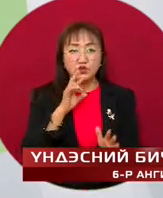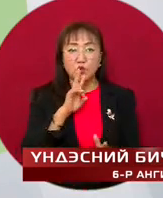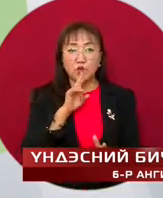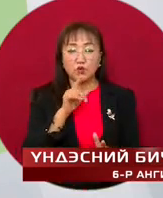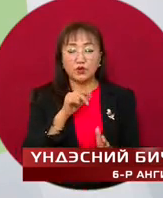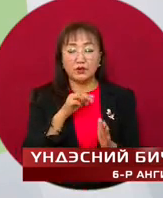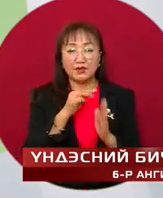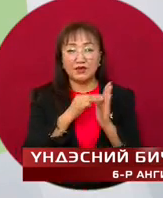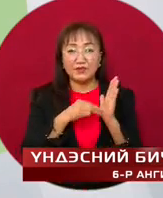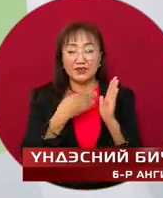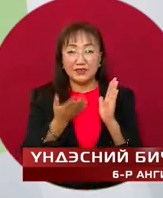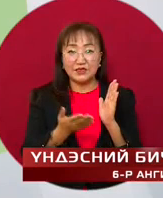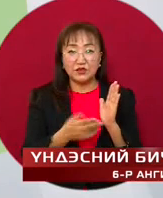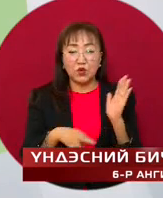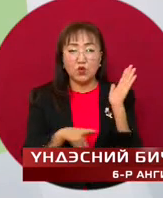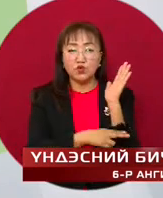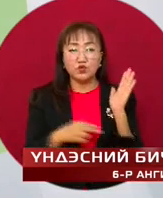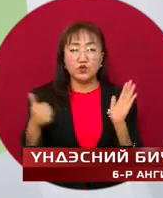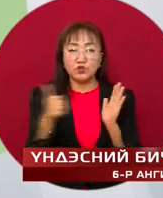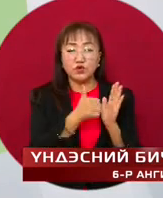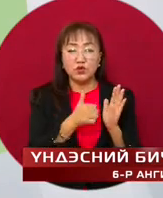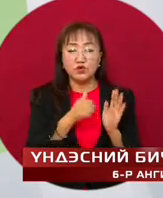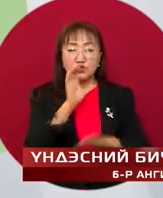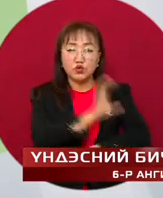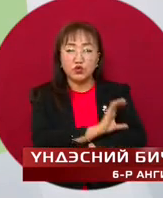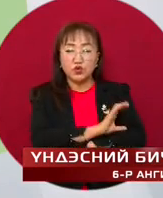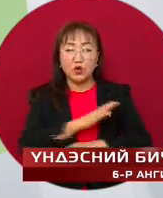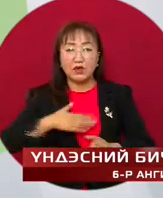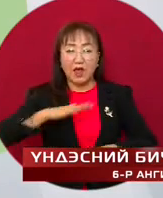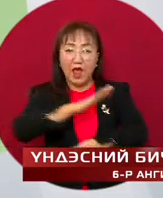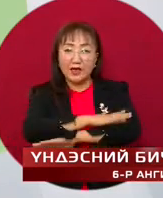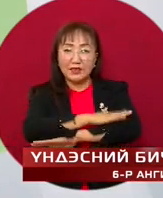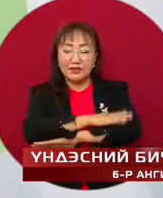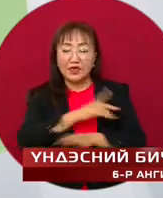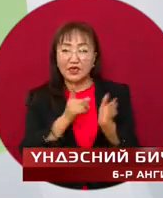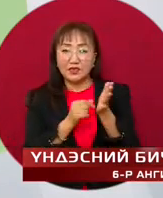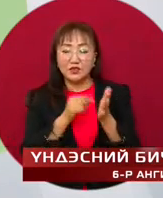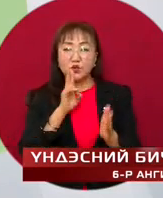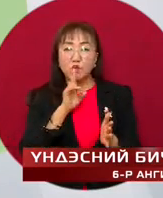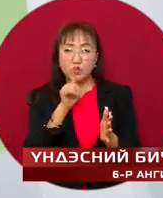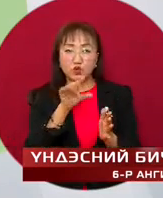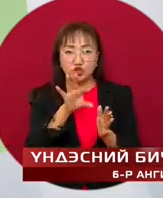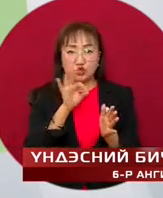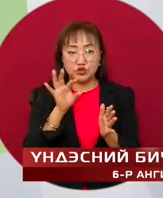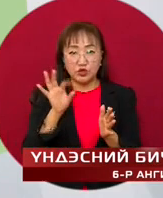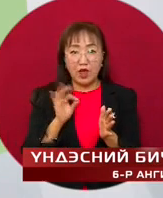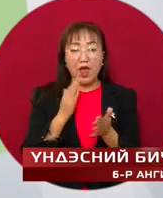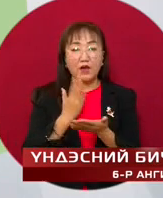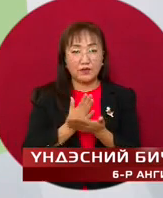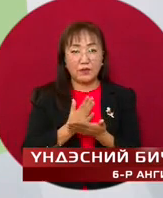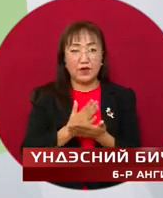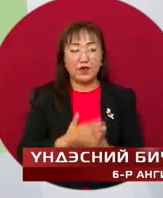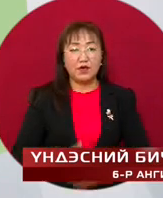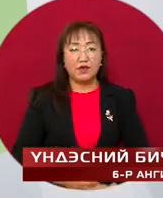хий. Өдөр тутмын хэрэгэлдэг бид анги танхим сургуультай хэрэгэлдэг үгсийг багш нь бас сонгоо авсан байгаа. Тэгэхээр дасгалыг хийх